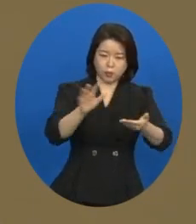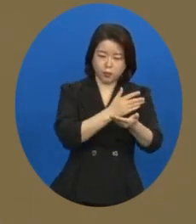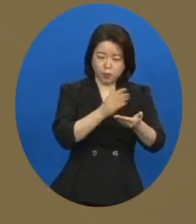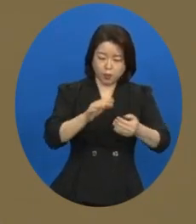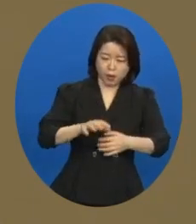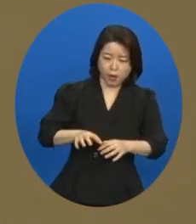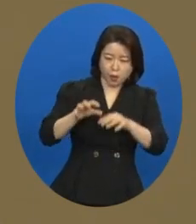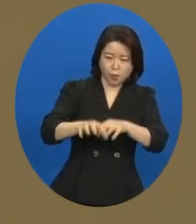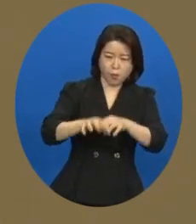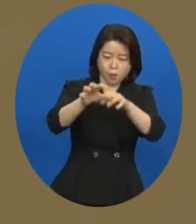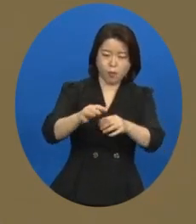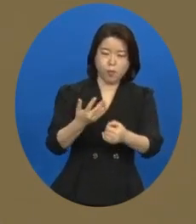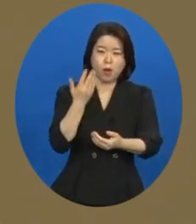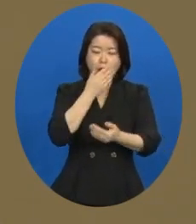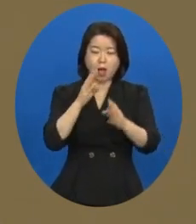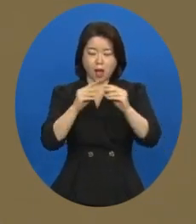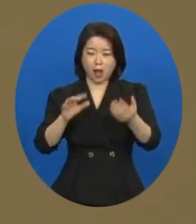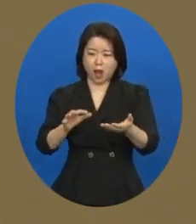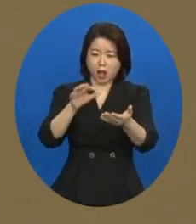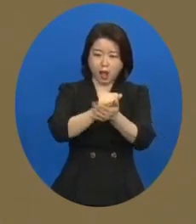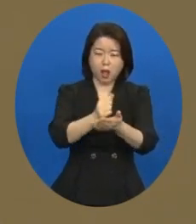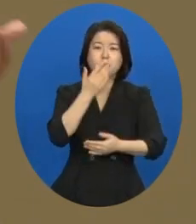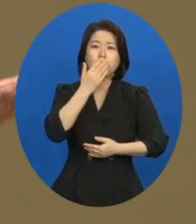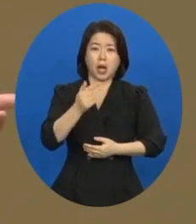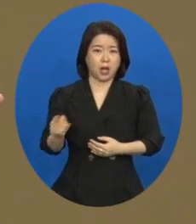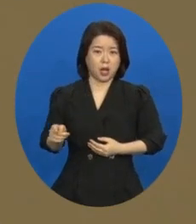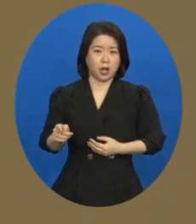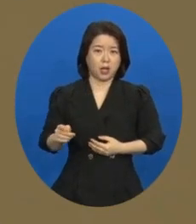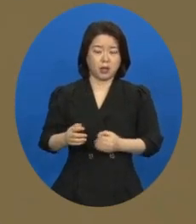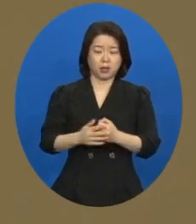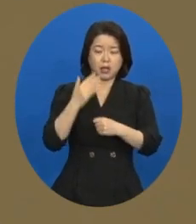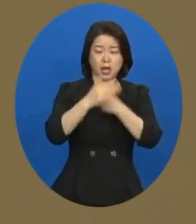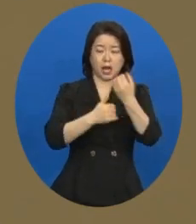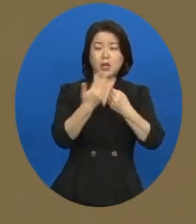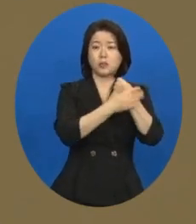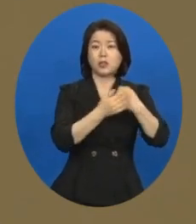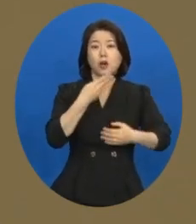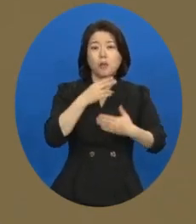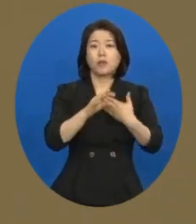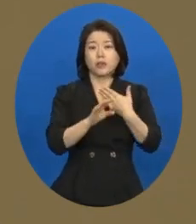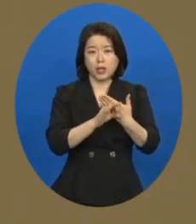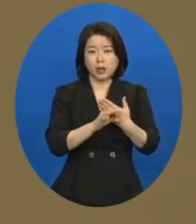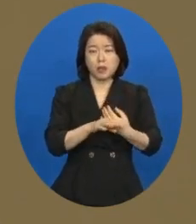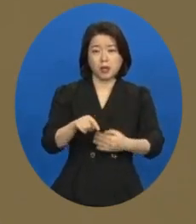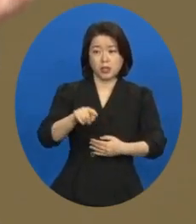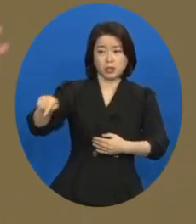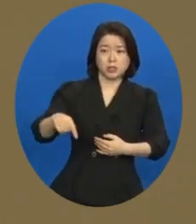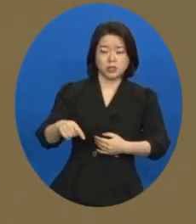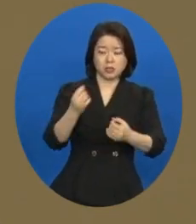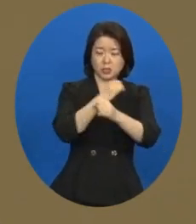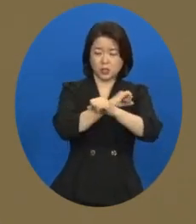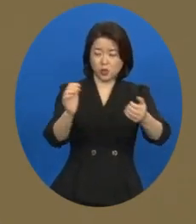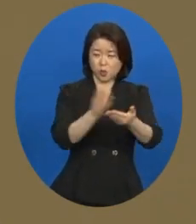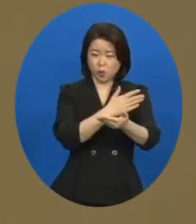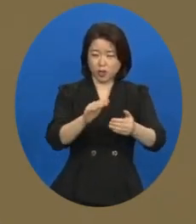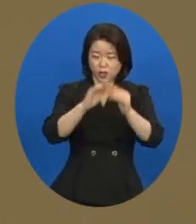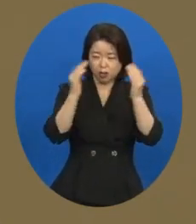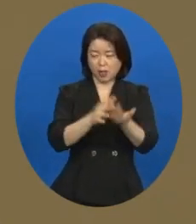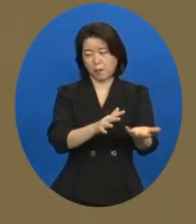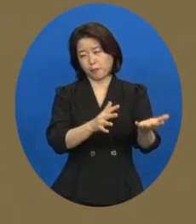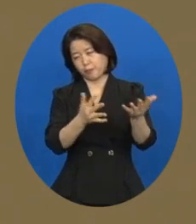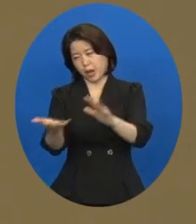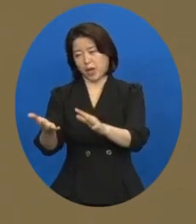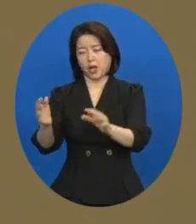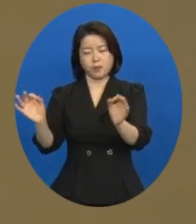가나안도 정복할 수 있었던 거예요. 하나님의 은혜가 없었다면 그들은 아마 광야에서 다 죽었을지